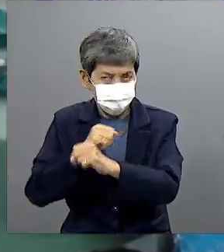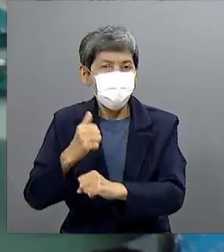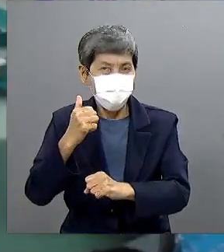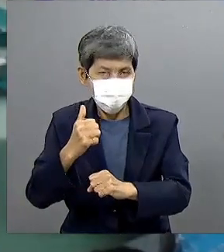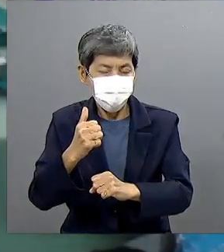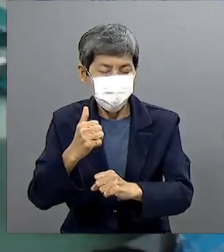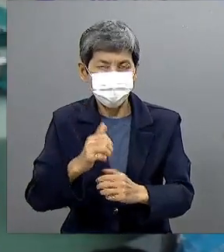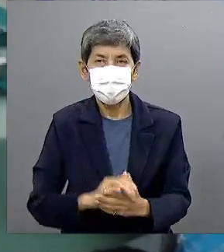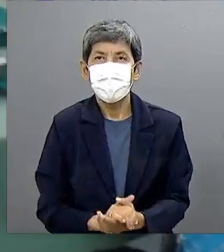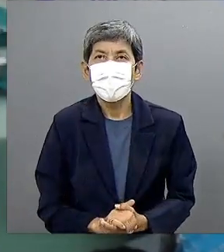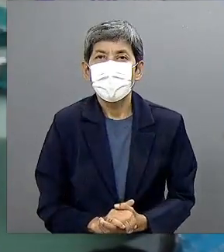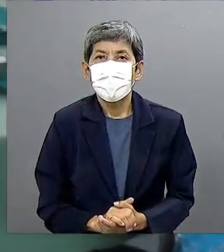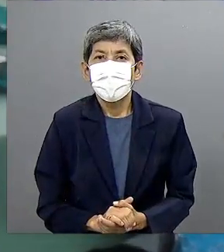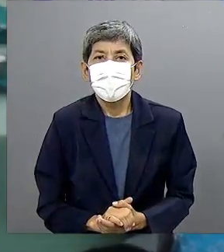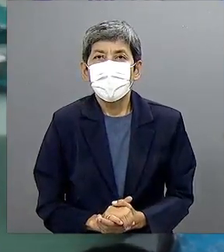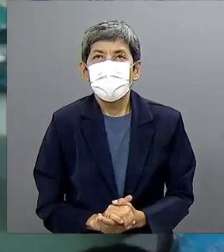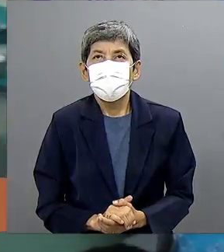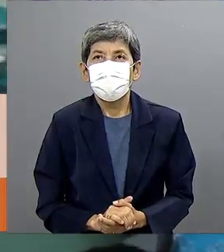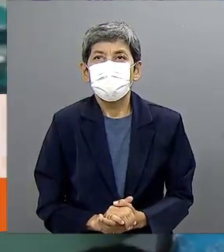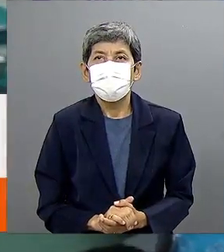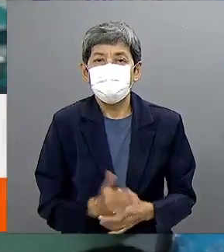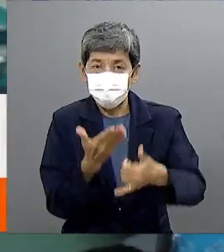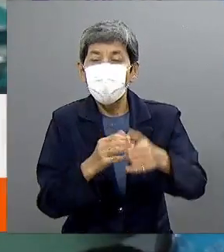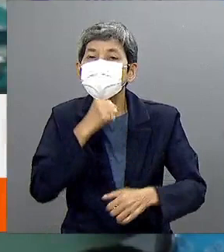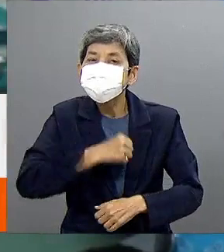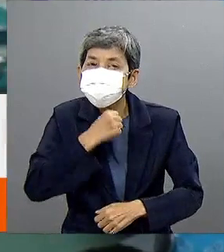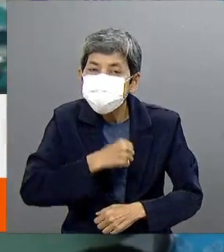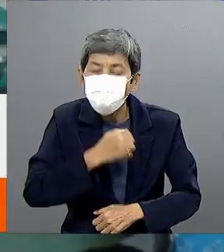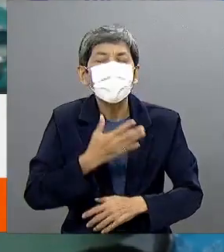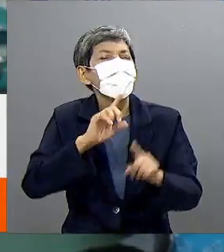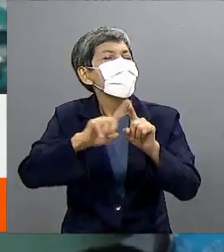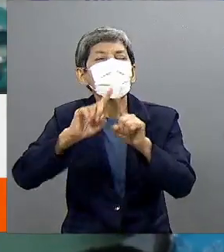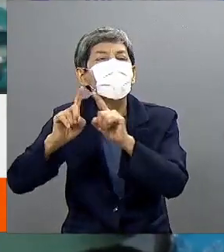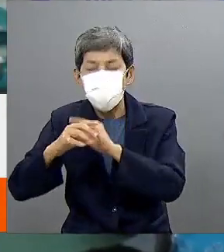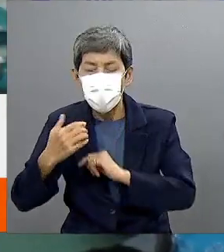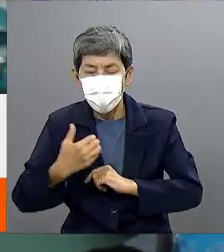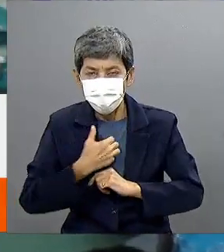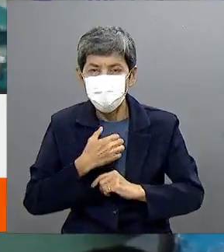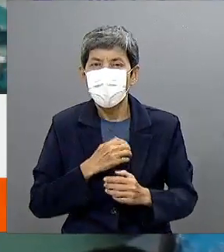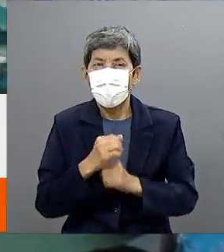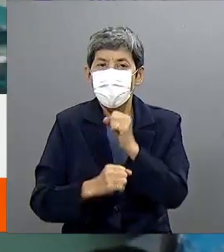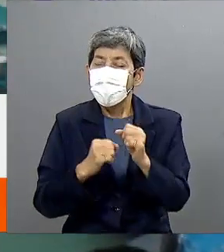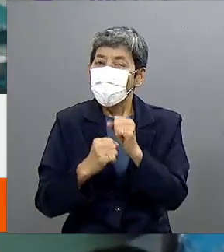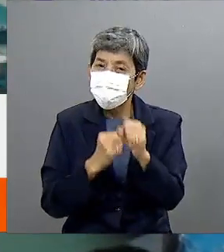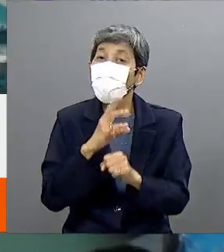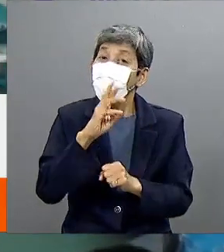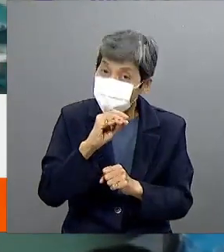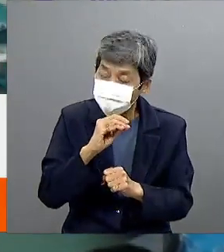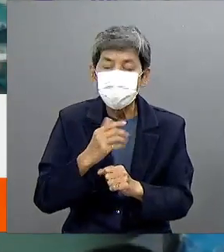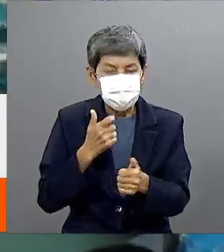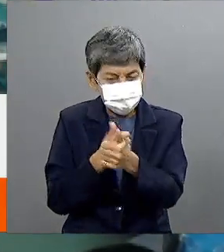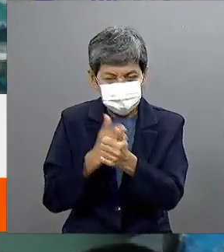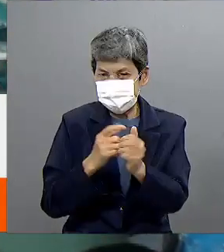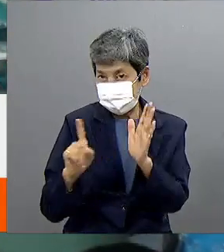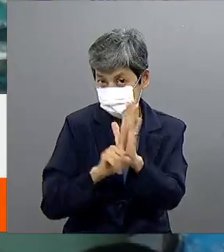มีคุณตาคุณยายคุณปู่คุณย่าคุณตาคุณยายนะฮะ68ได้มารับวัคซีนเข็มแรกกันอย่